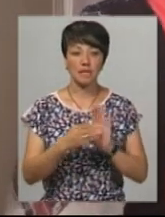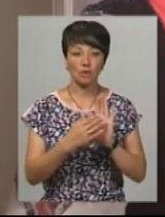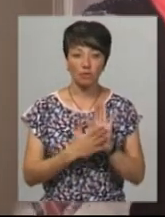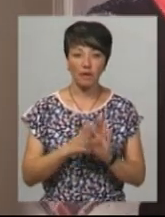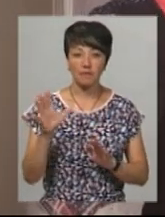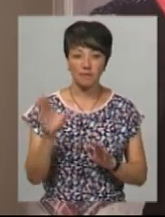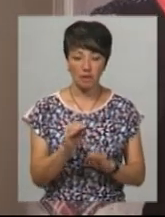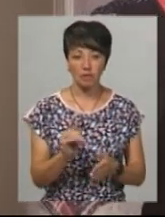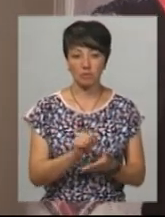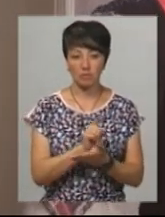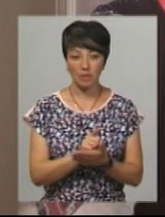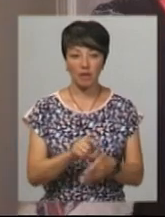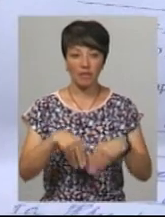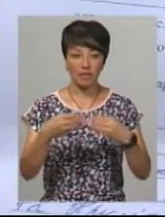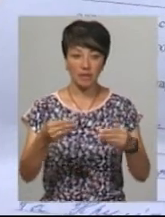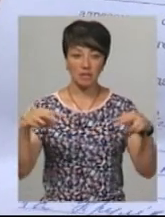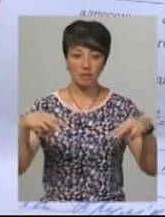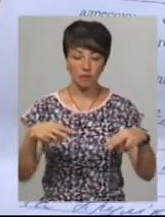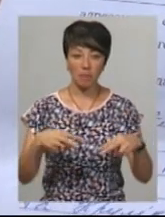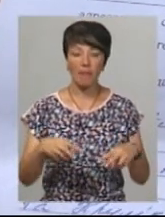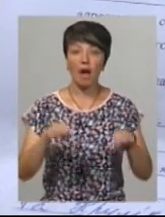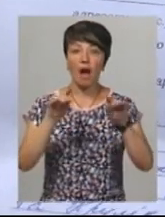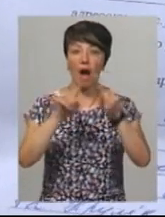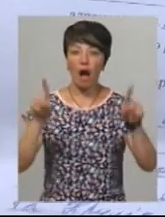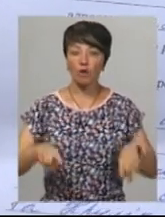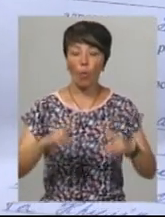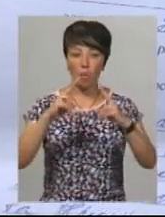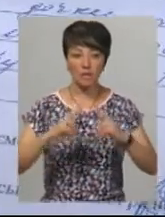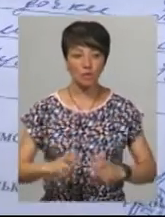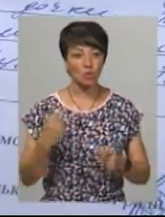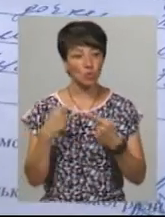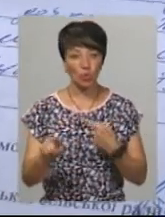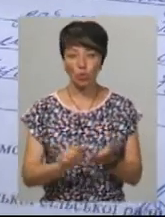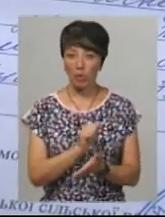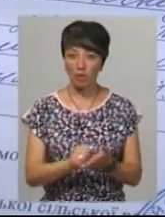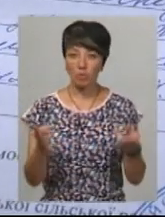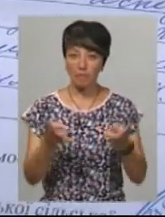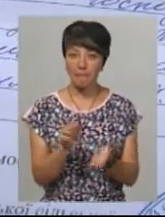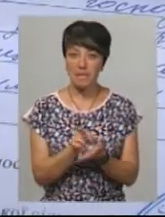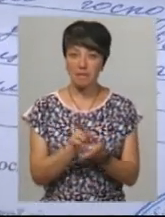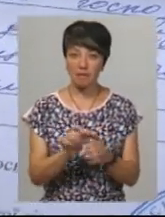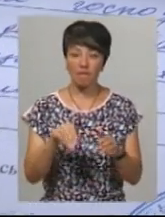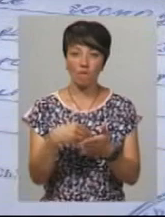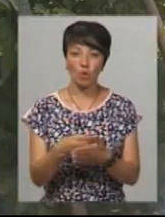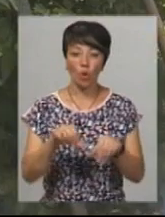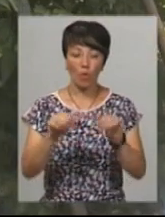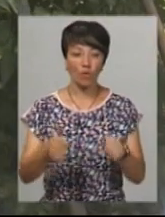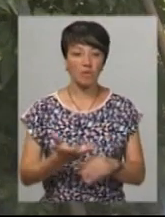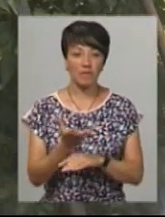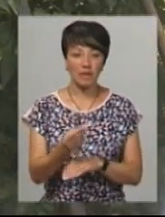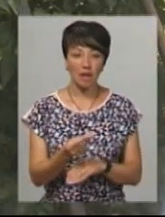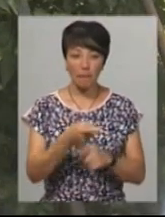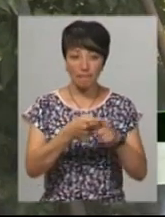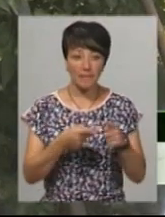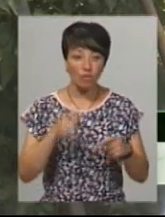все, як не може бути, видали їй свідчення. Акт обстеження, каже Ольга Пастерук, не той документ, який потрібен пенсійникам для оформлення виплати. На спів